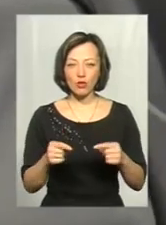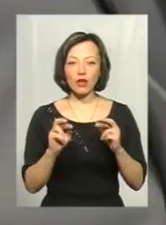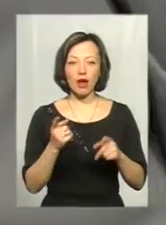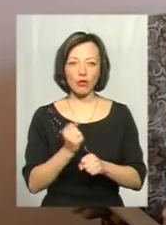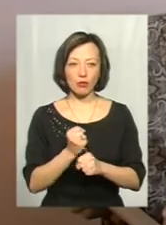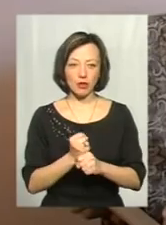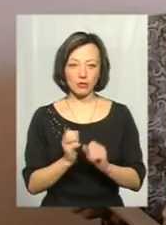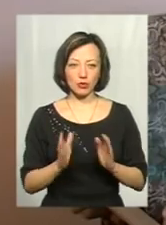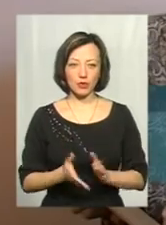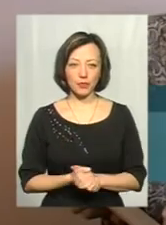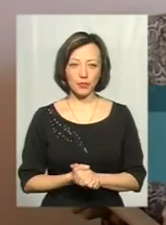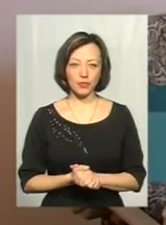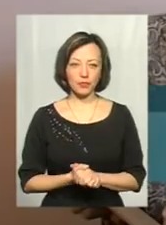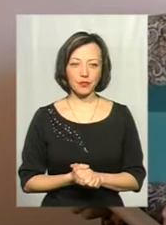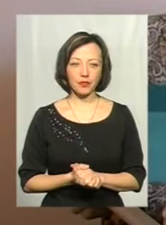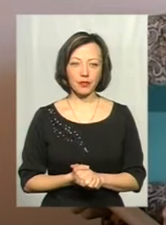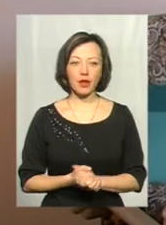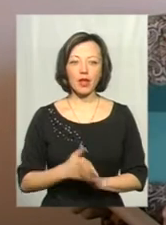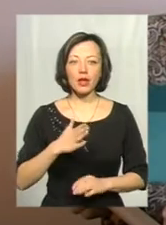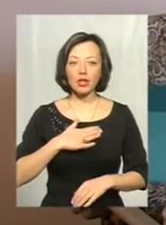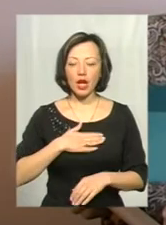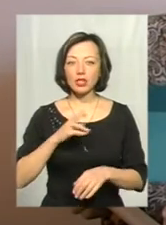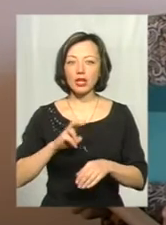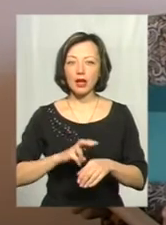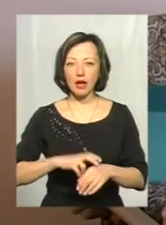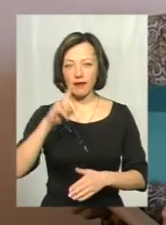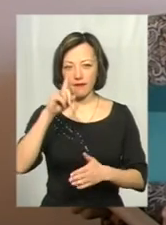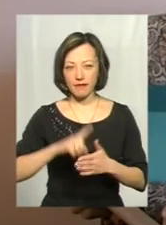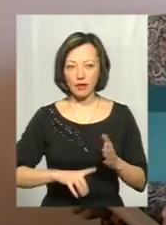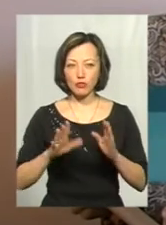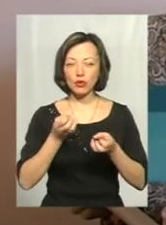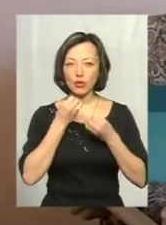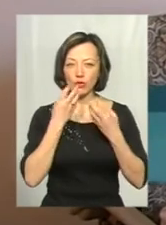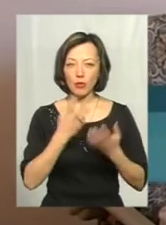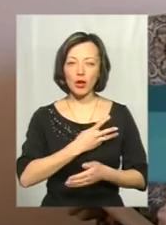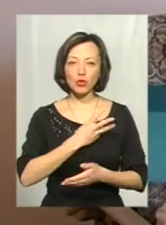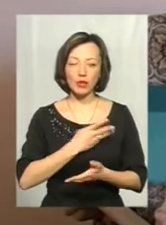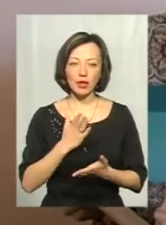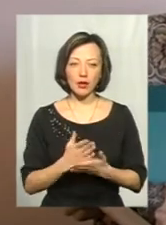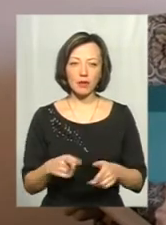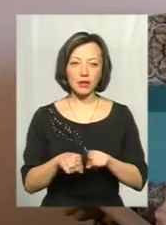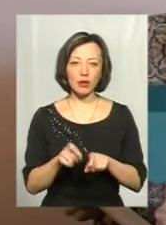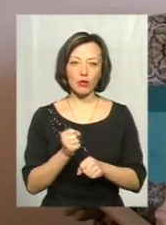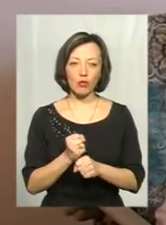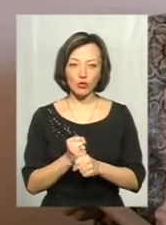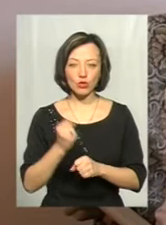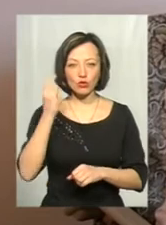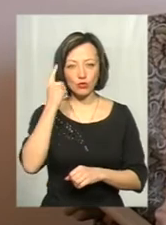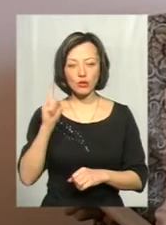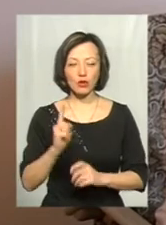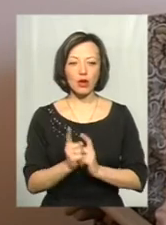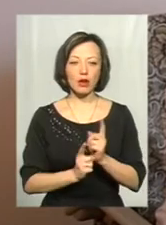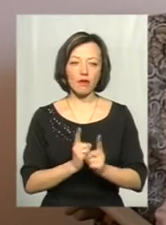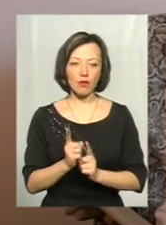буде робитися. Наші лікарі вірять, що буде добре, ентузіазм є. І при такій роботі, я думаю, що